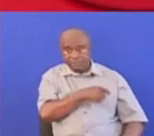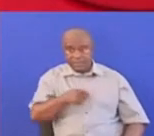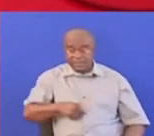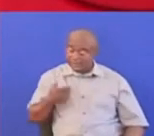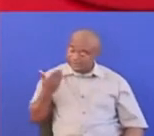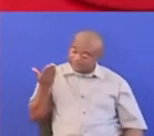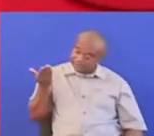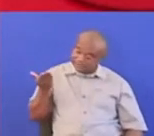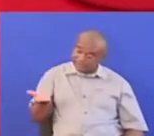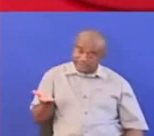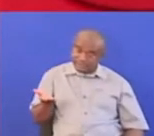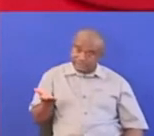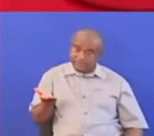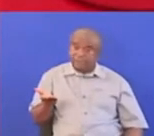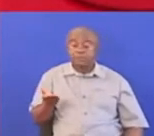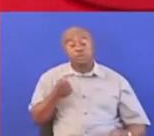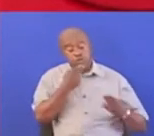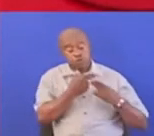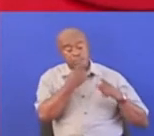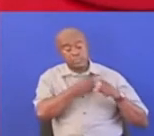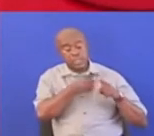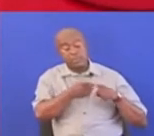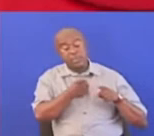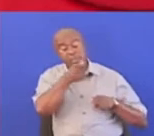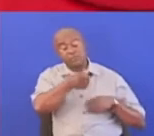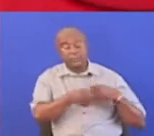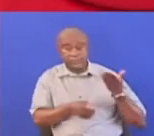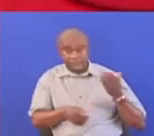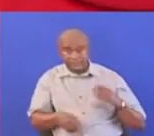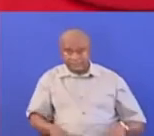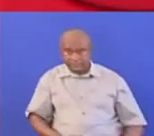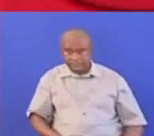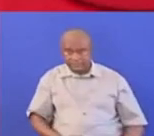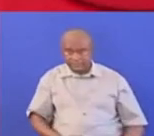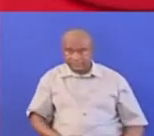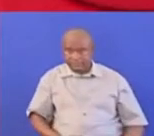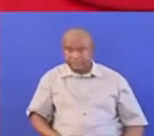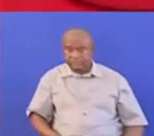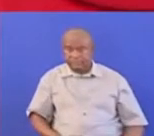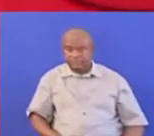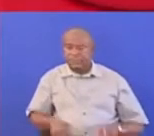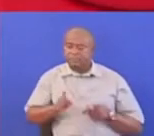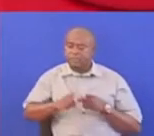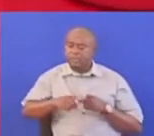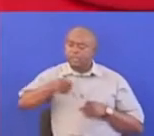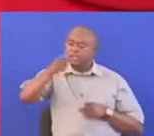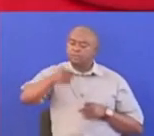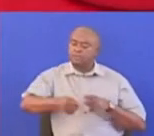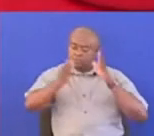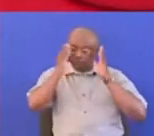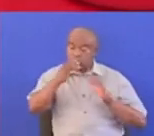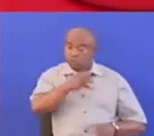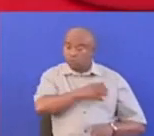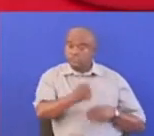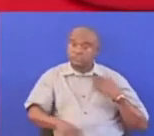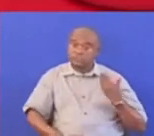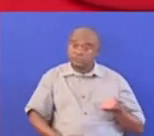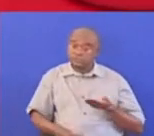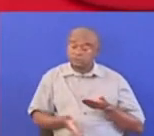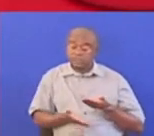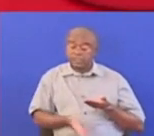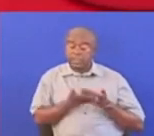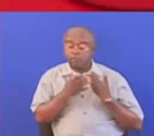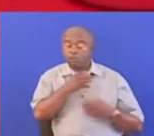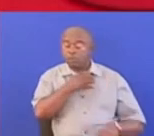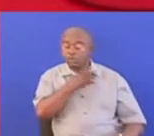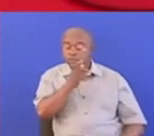Jamhuri ya Muungano wa Tanzania Daktari Samia Suluhu Hassan, lakini pia kumpongeza Mheshimiwa Waziri, Naibu